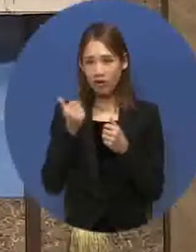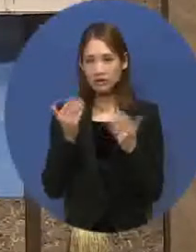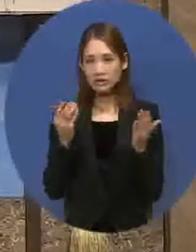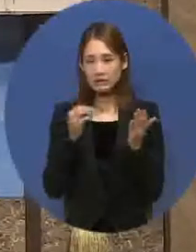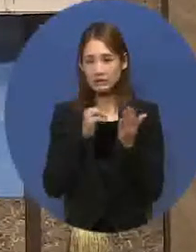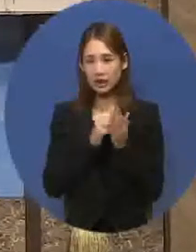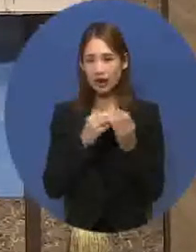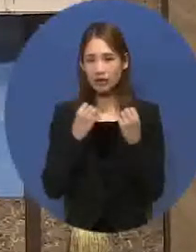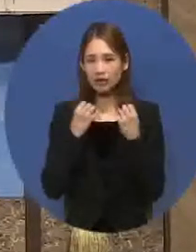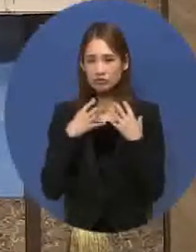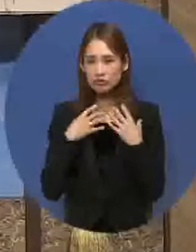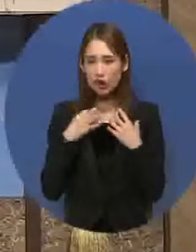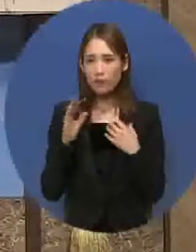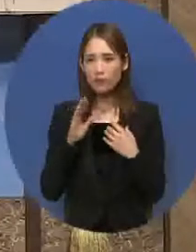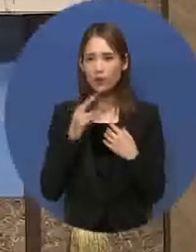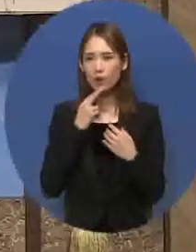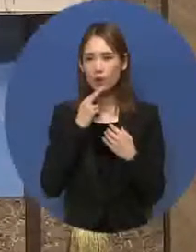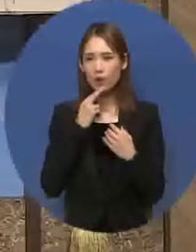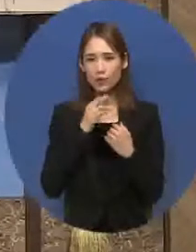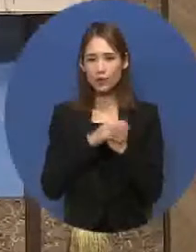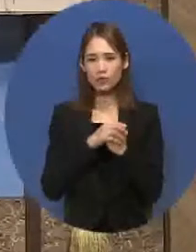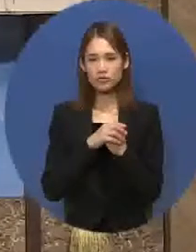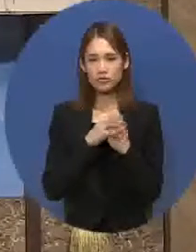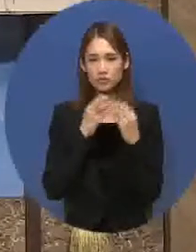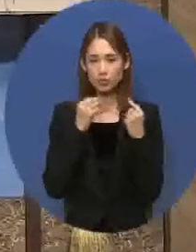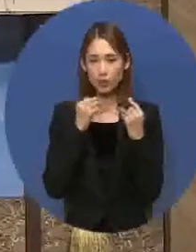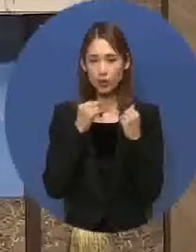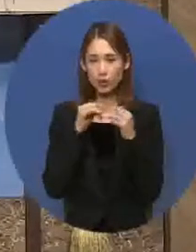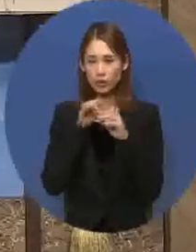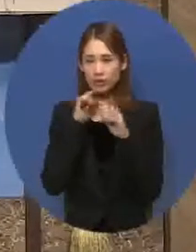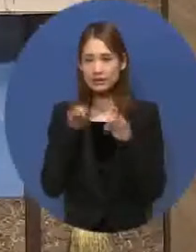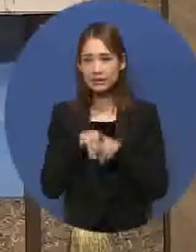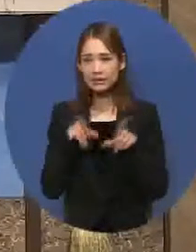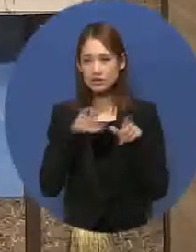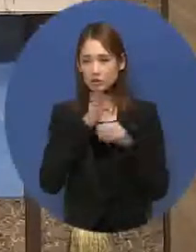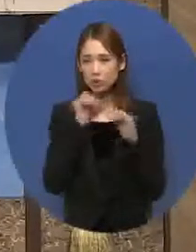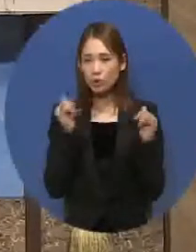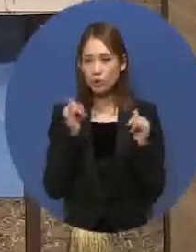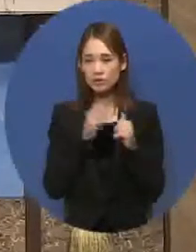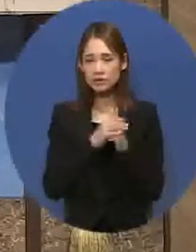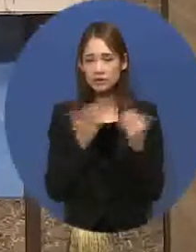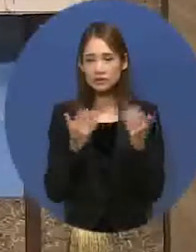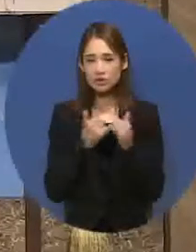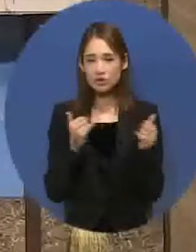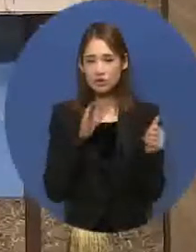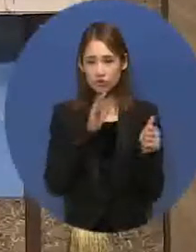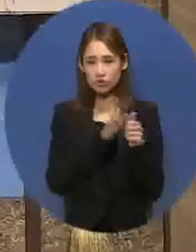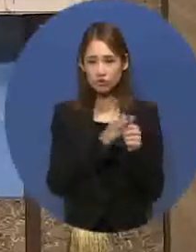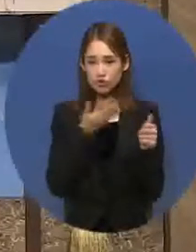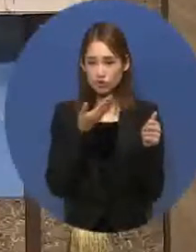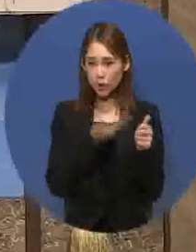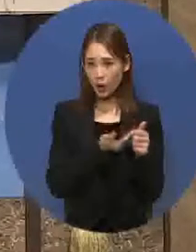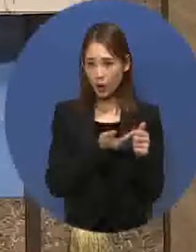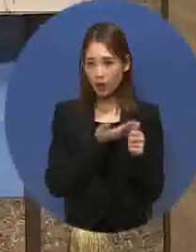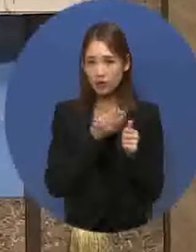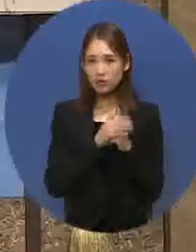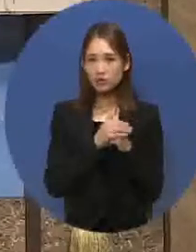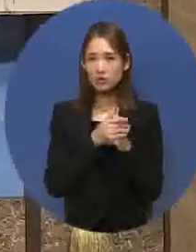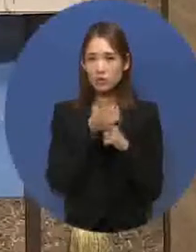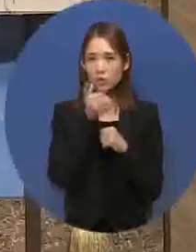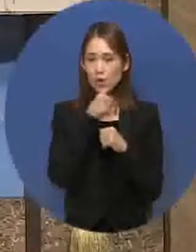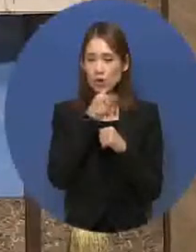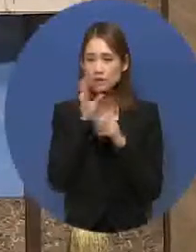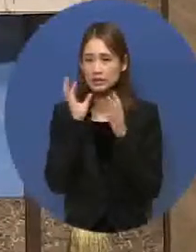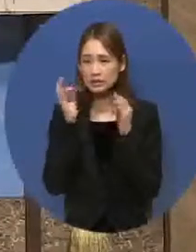전혀 되지를 않고 또 토일 노인 사원을 두는 것은 청년이라는 월요일부터 금요일